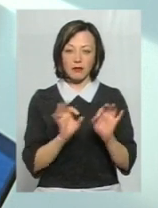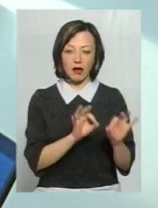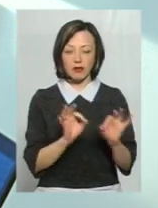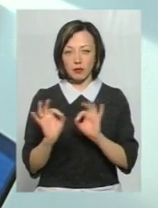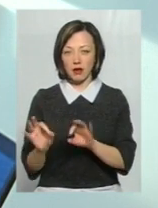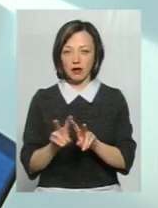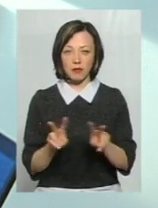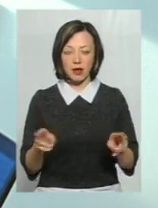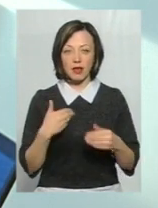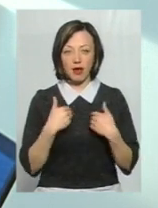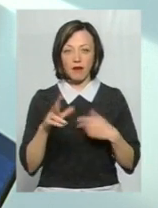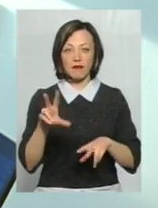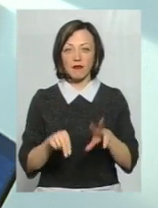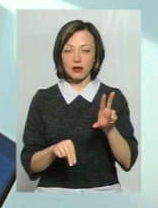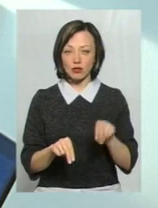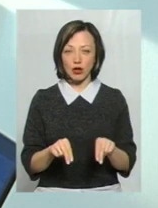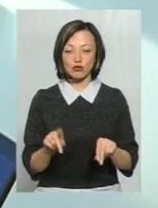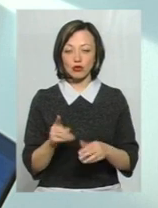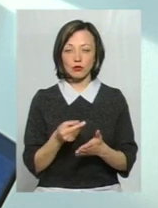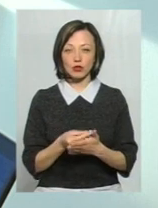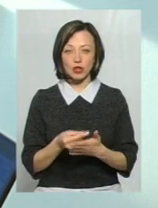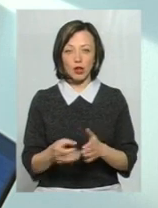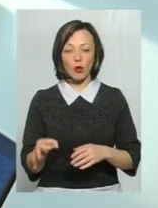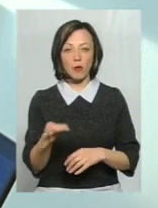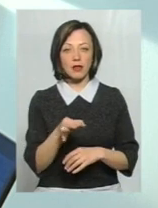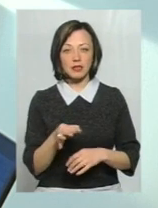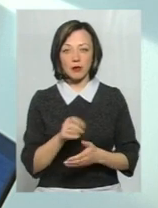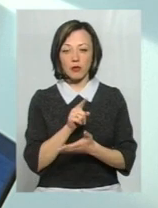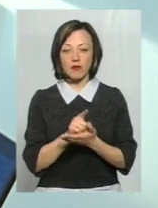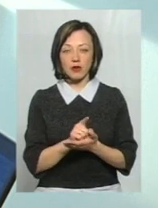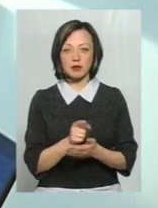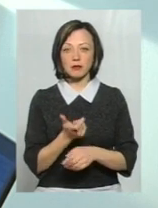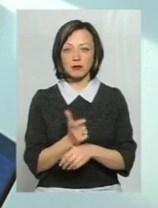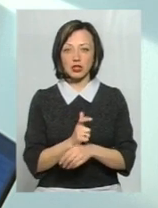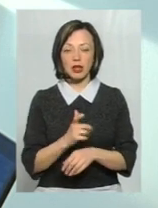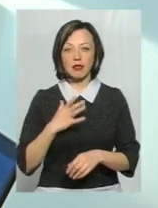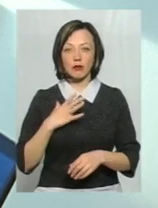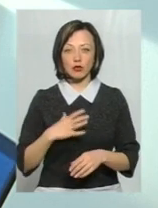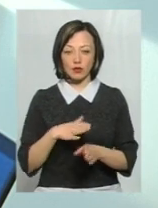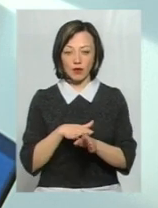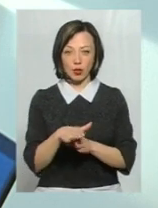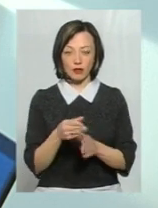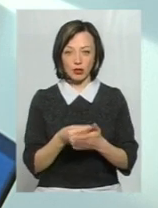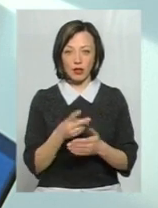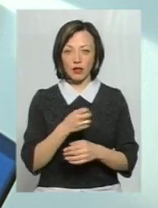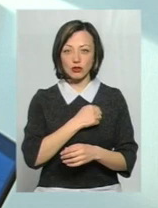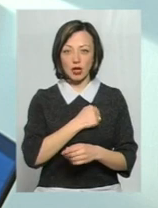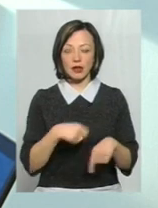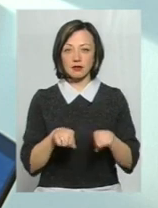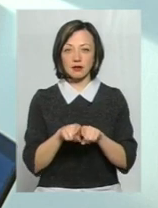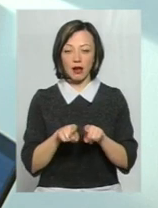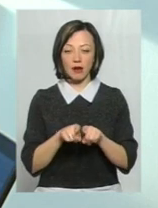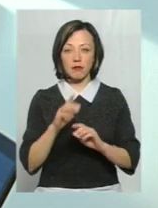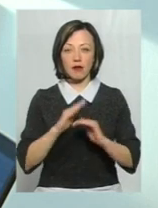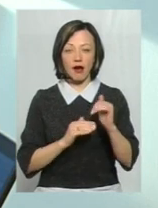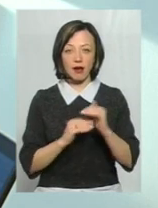правильно. Я вважаю, що бюджет областей повинен бути більш напружений для виконавців бюджету. На жаль, так склалася практика,